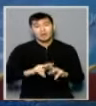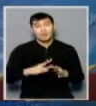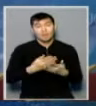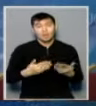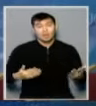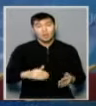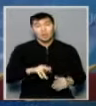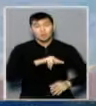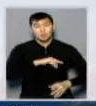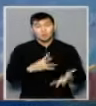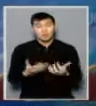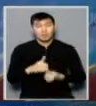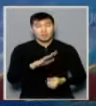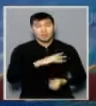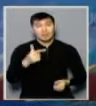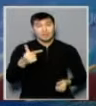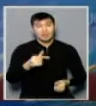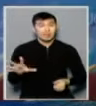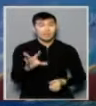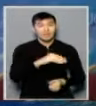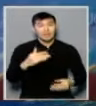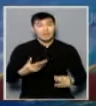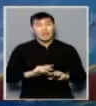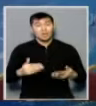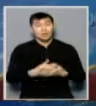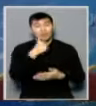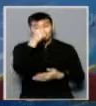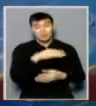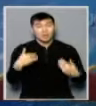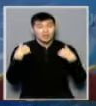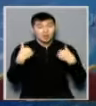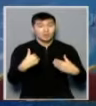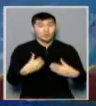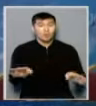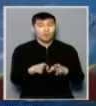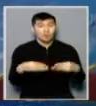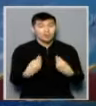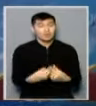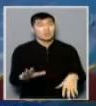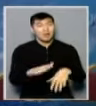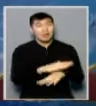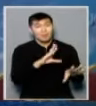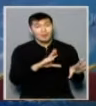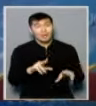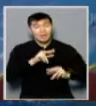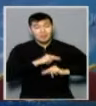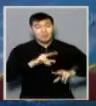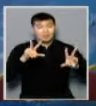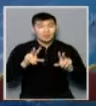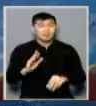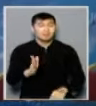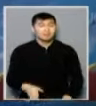депутат төсбелгісін алды. Атыраулықтарды келе жатқан жаңа жыл мерекесімен құттықтап, отбасыларына амандық, еңбектеріне табыс тілеймін.